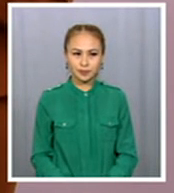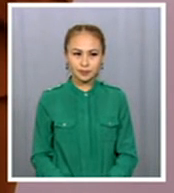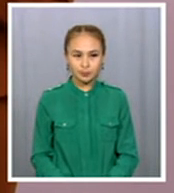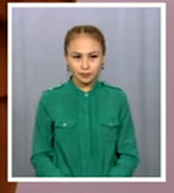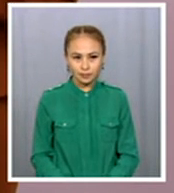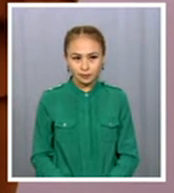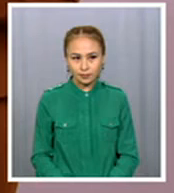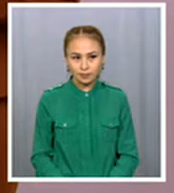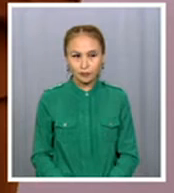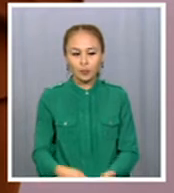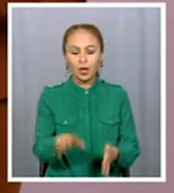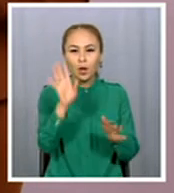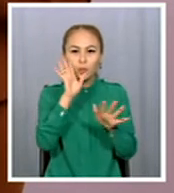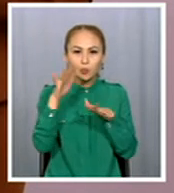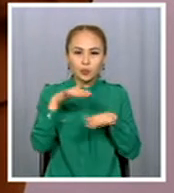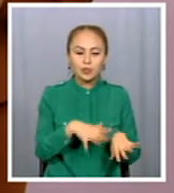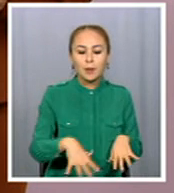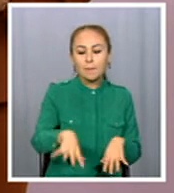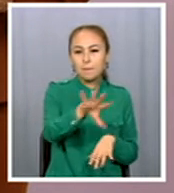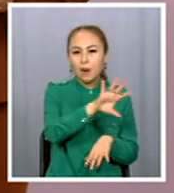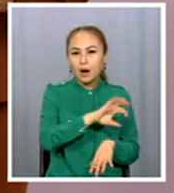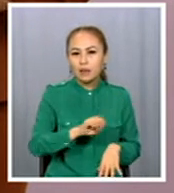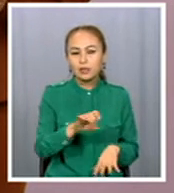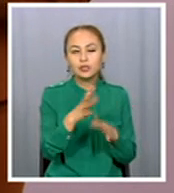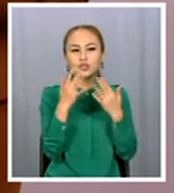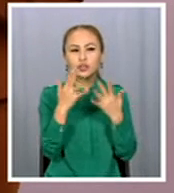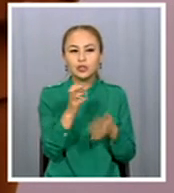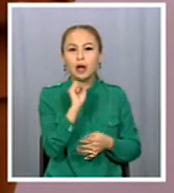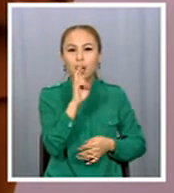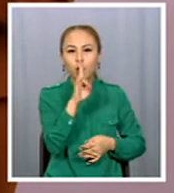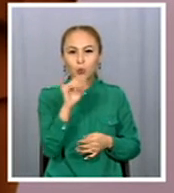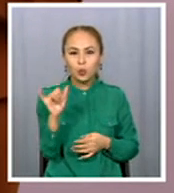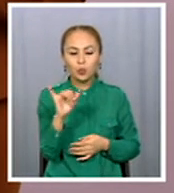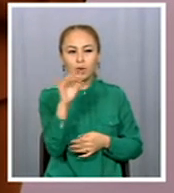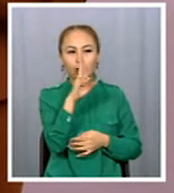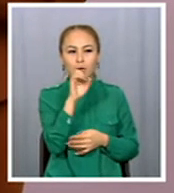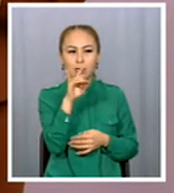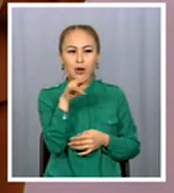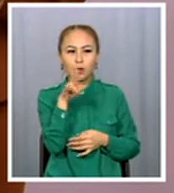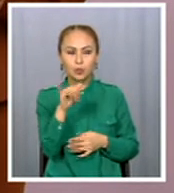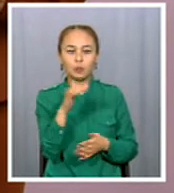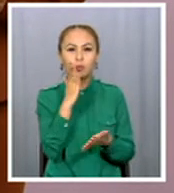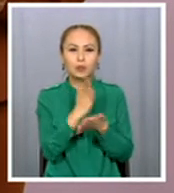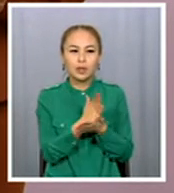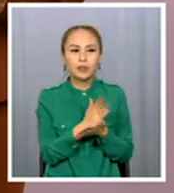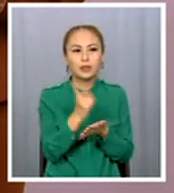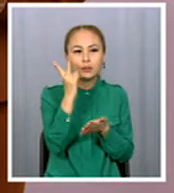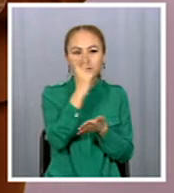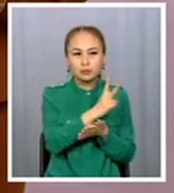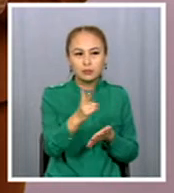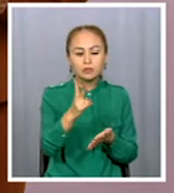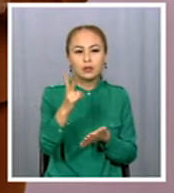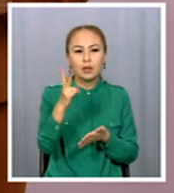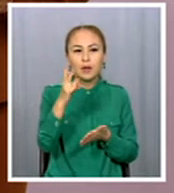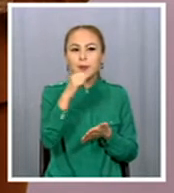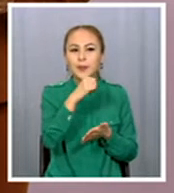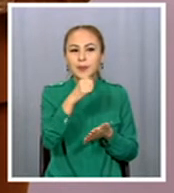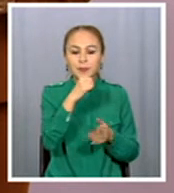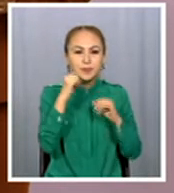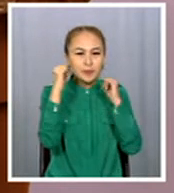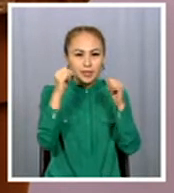Ал көлде барлығы неше аққу және қарақу жүзіп жүргені белгісіз екен. Ендеше